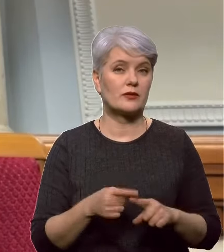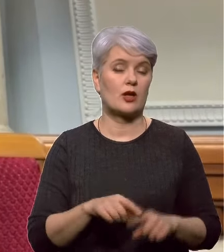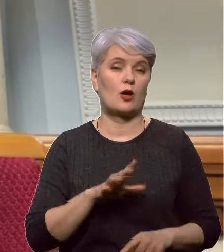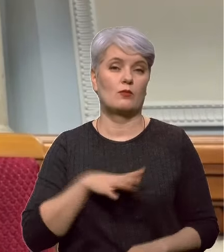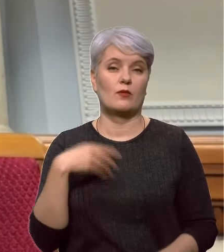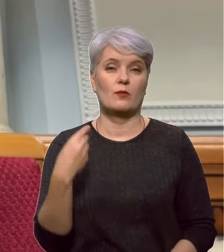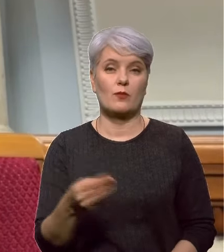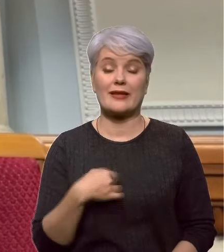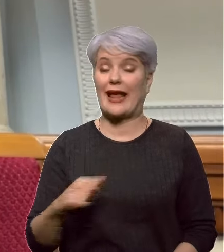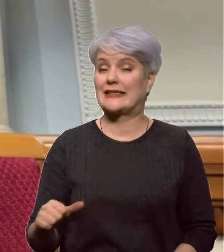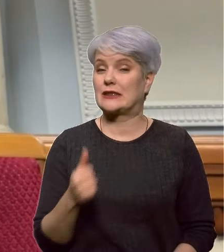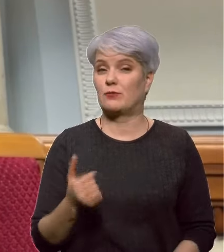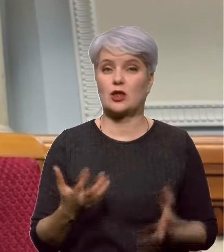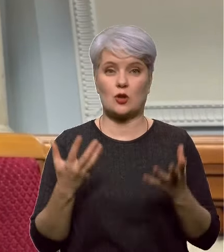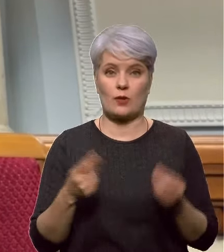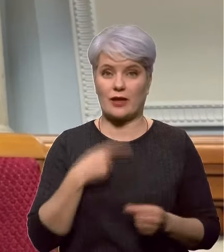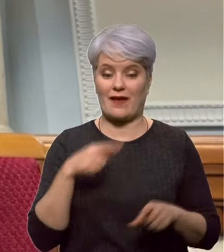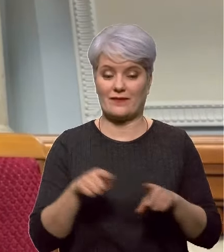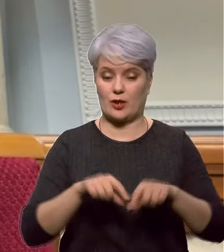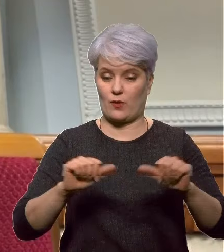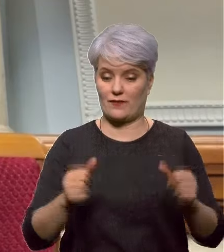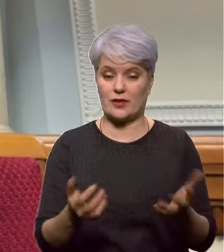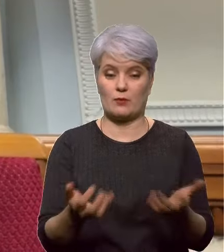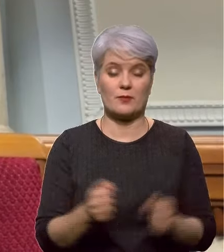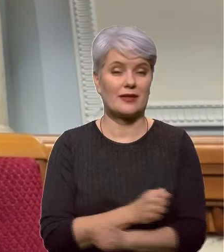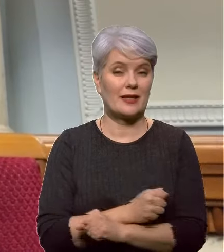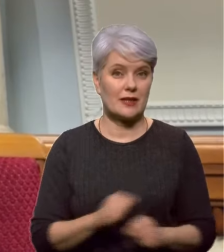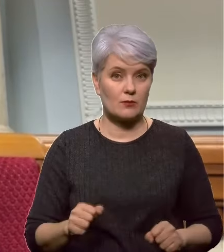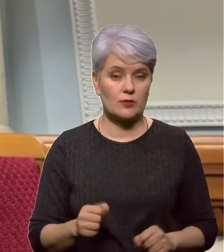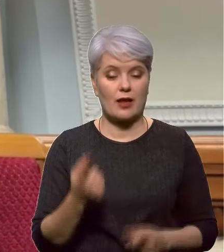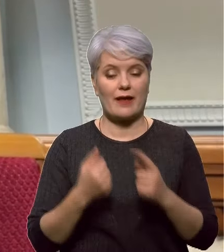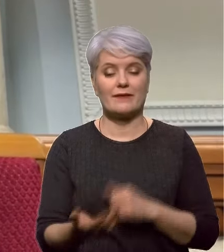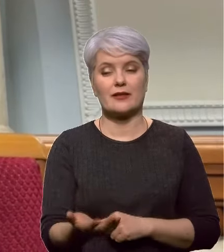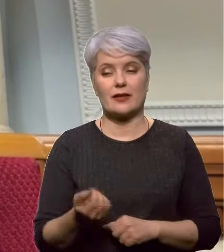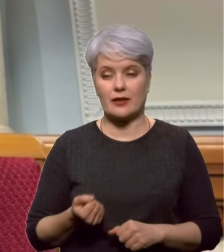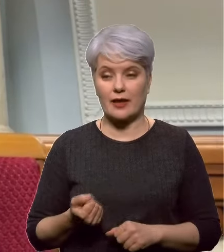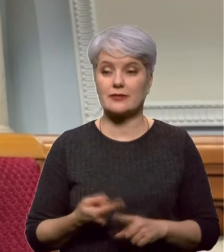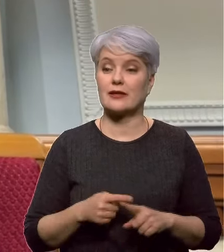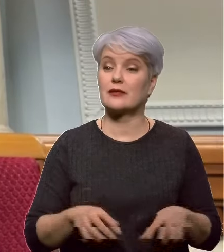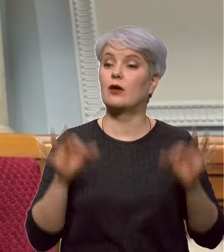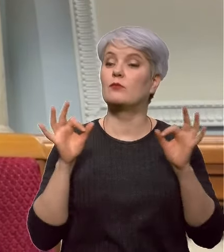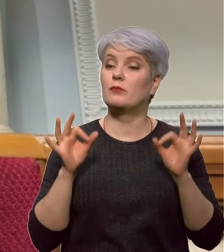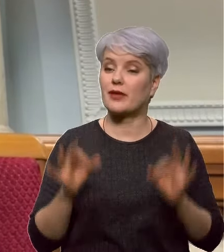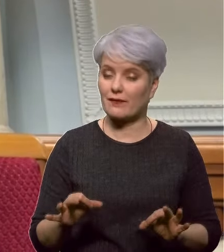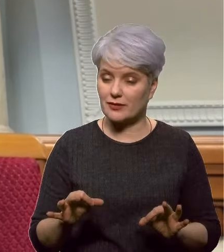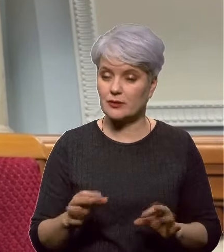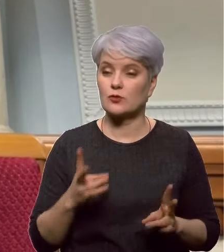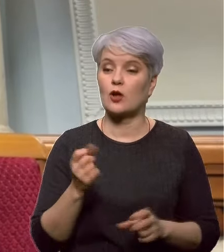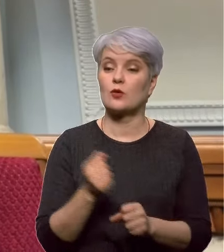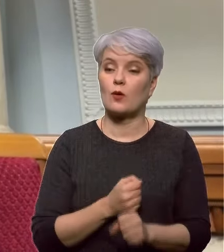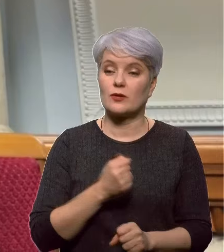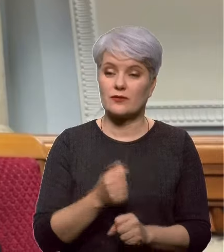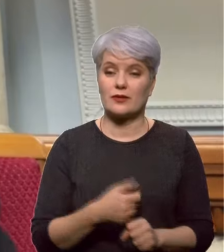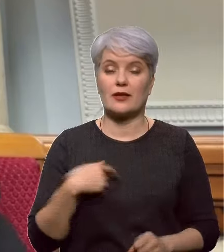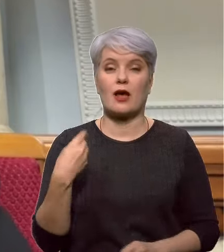я з першого дня казав, що в такому вигляді його приймати не можна. Він відкликається. Це є правильне рішення. Його треба допрацювати. Я